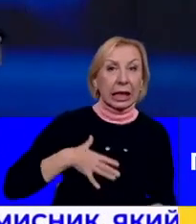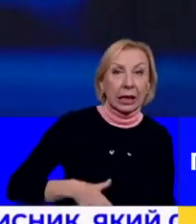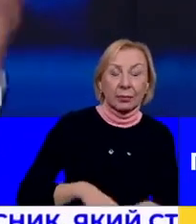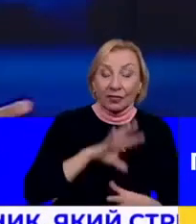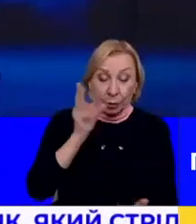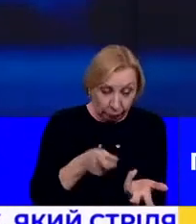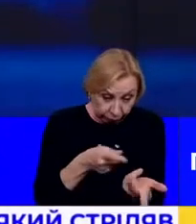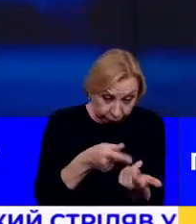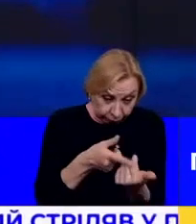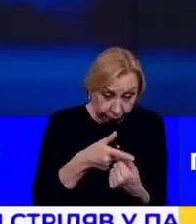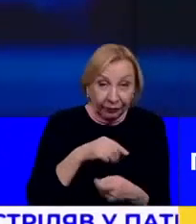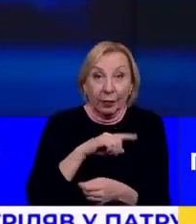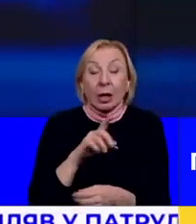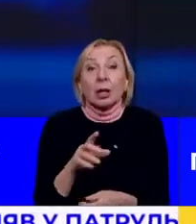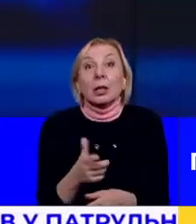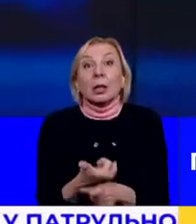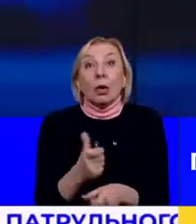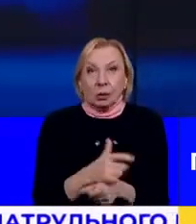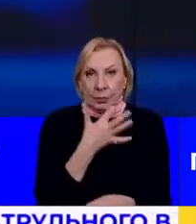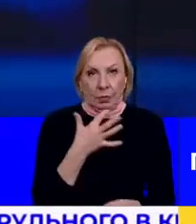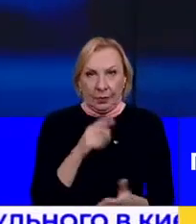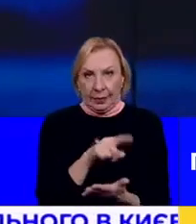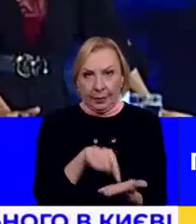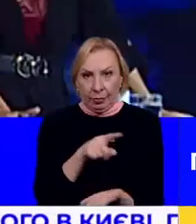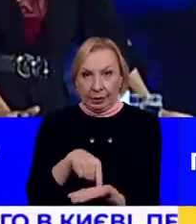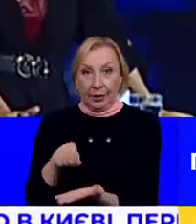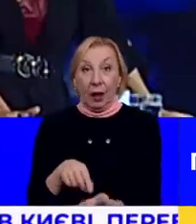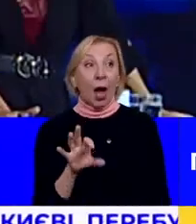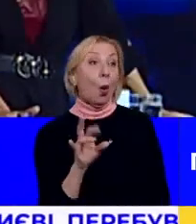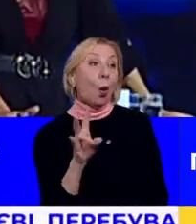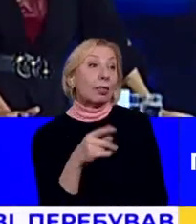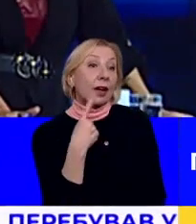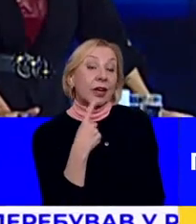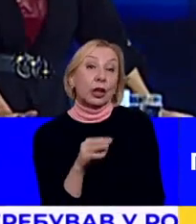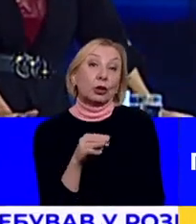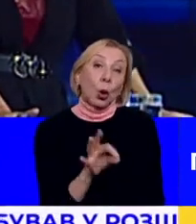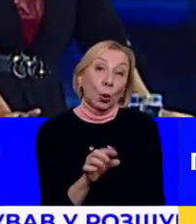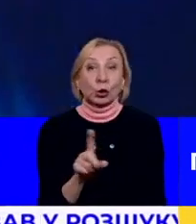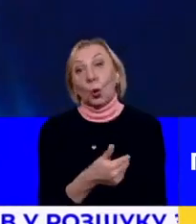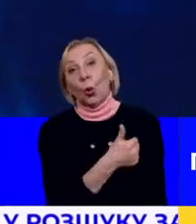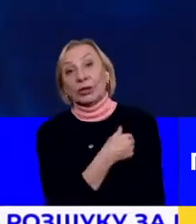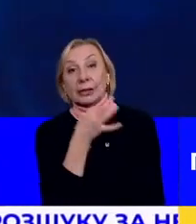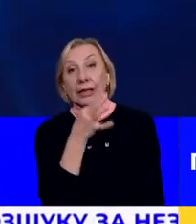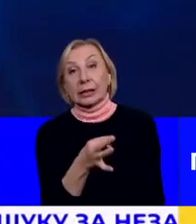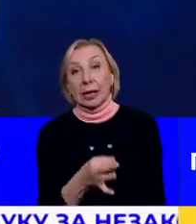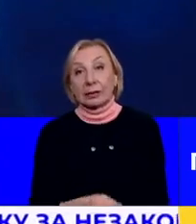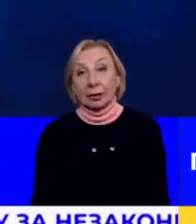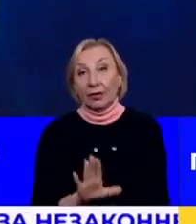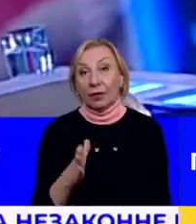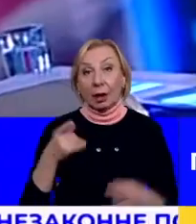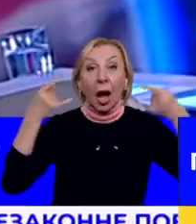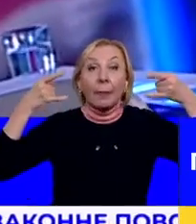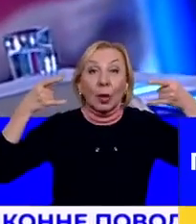на свете. Куча этих вопросов, которые нужно обсуждать с президентом. Он говорит то, что он хочет сказать вот туда, в